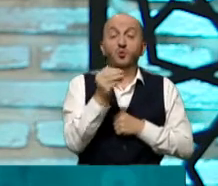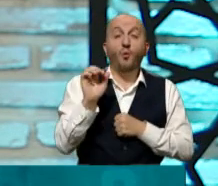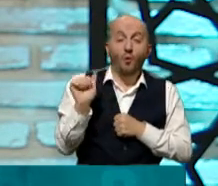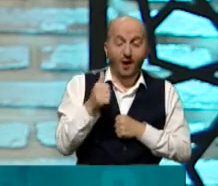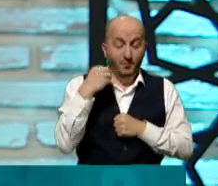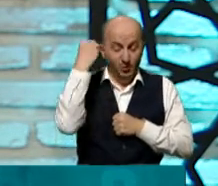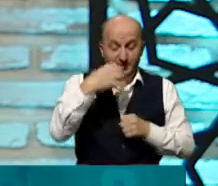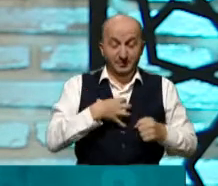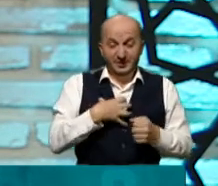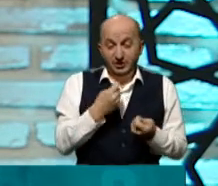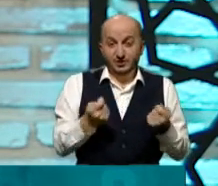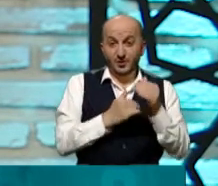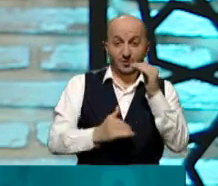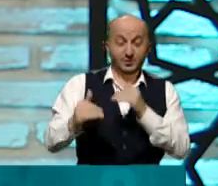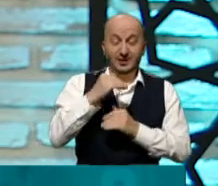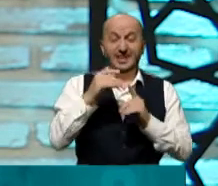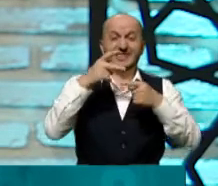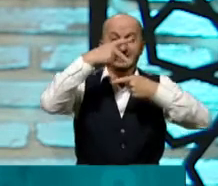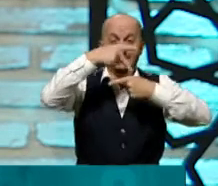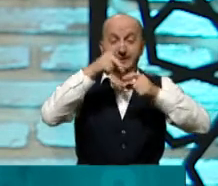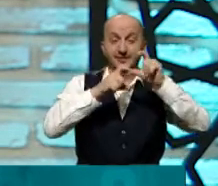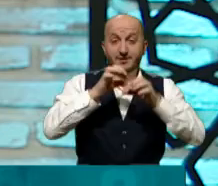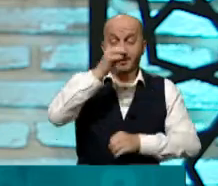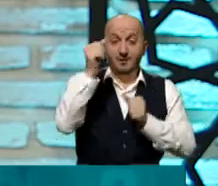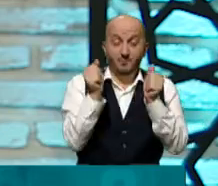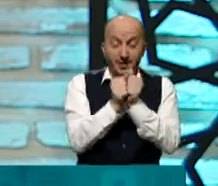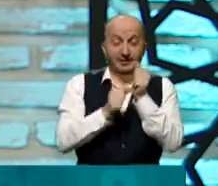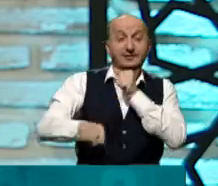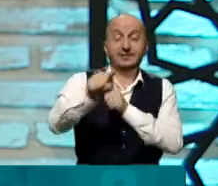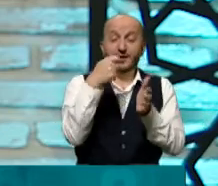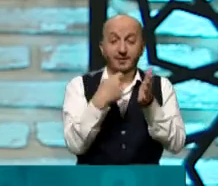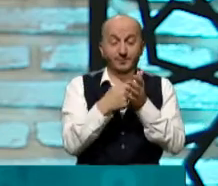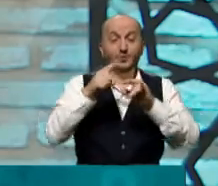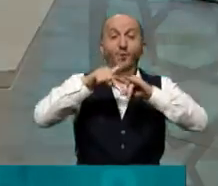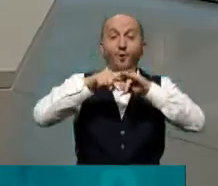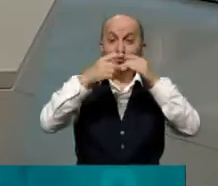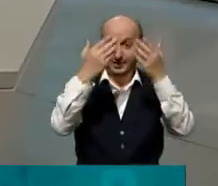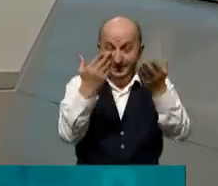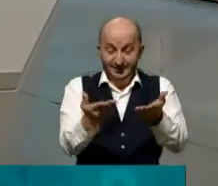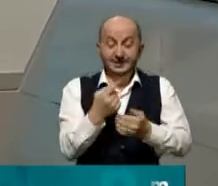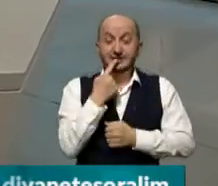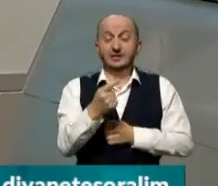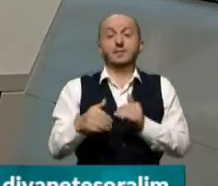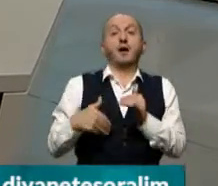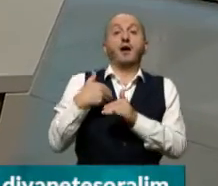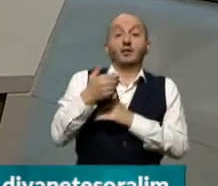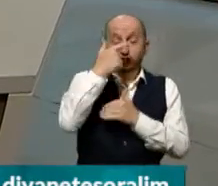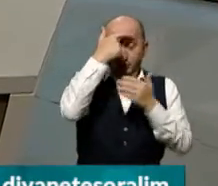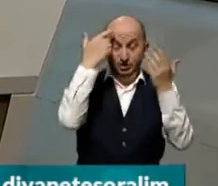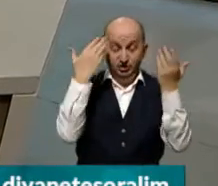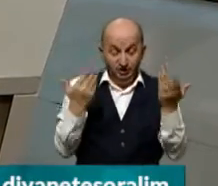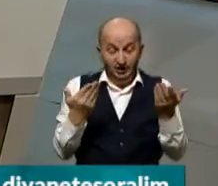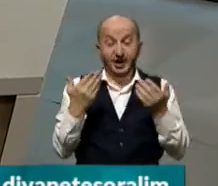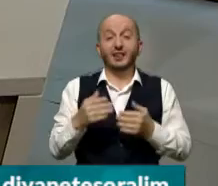İşleri Yüksek Kurulu Başkan Vekili Sayın Zeki Sayar'la birlikteyiz. Sizler adına hocama bir hoş geldiniz diyeyim. Akabinde inşallah yavru